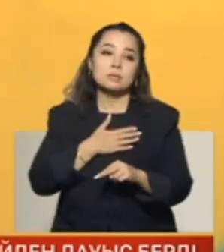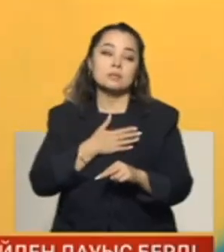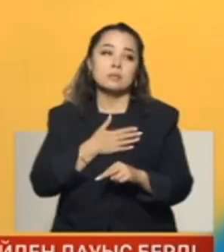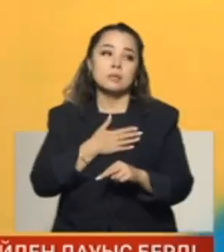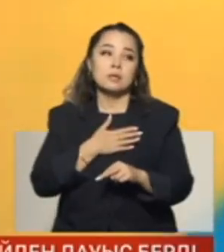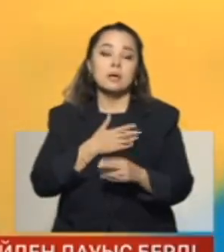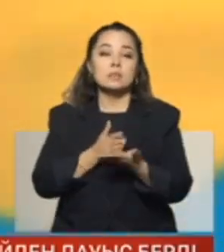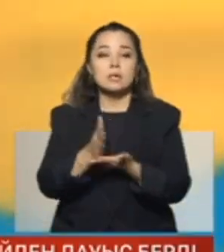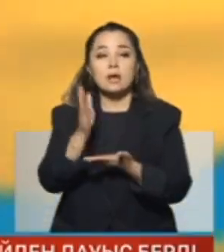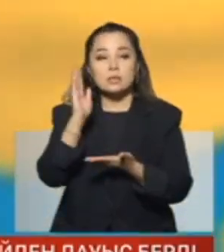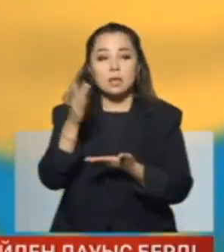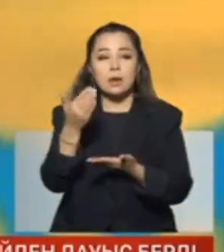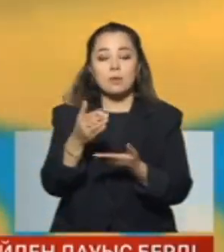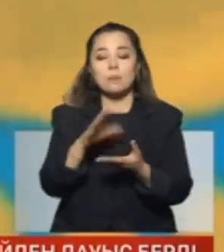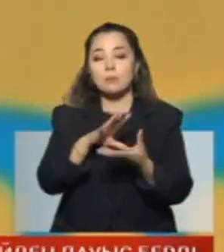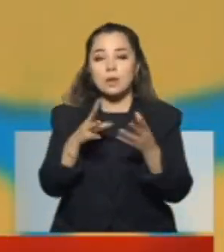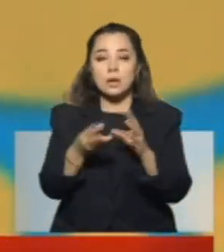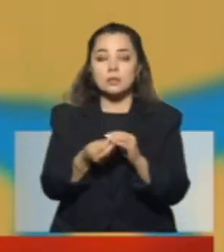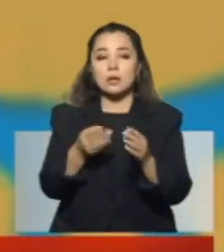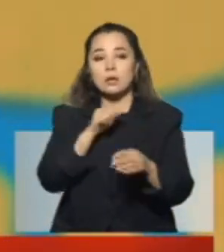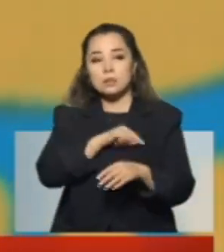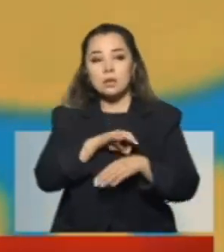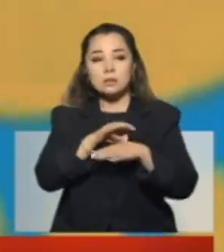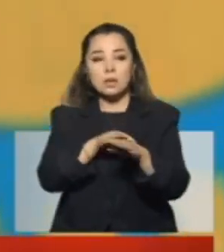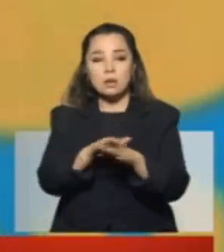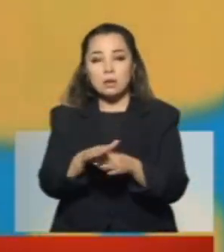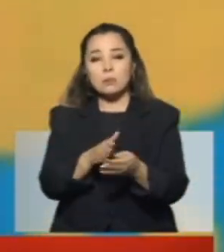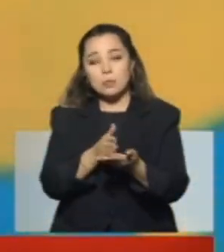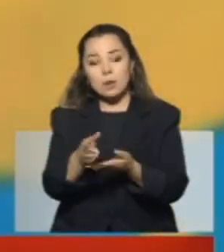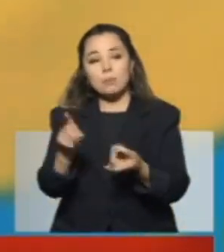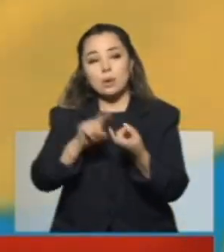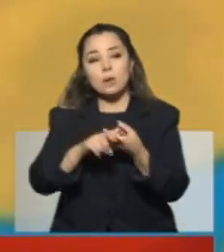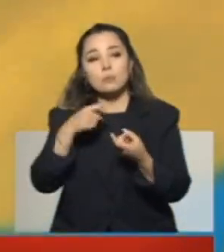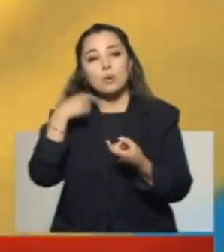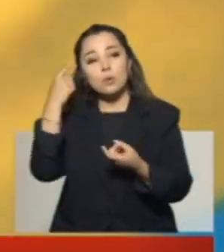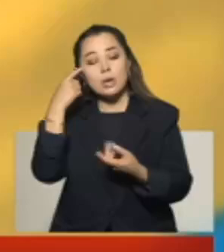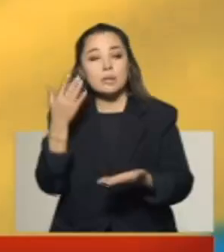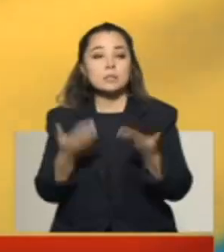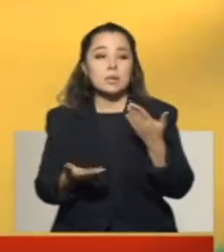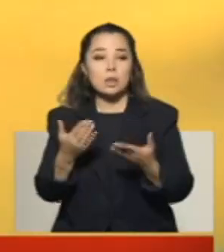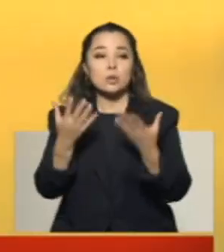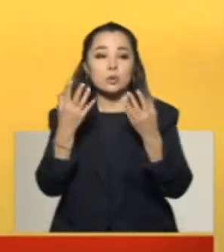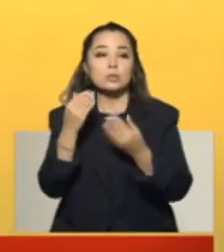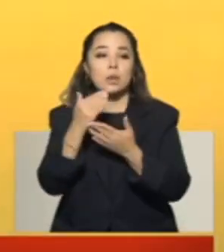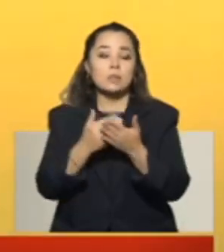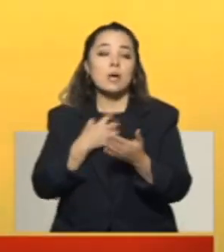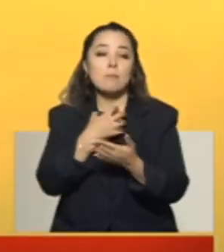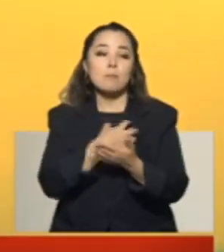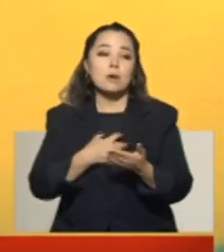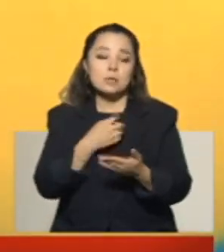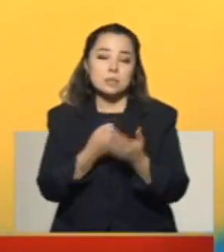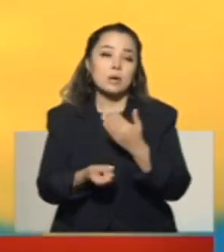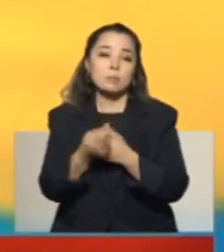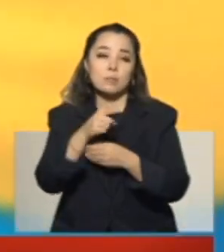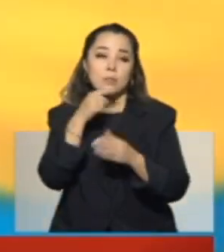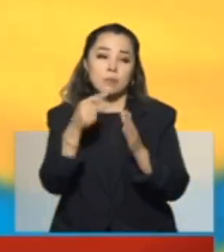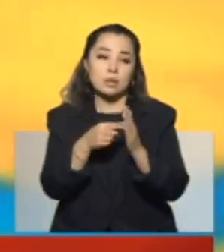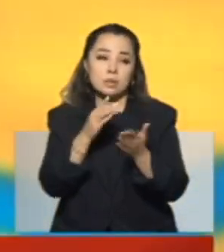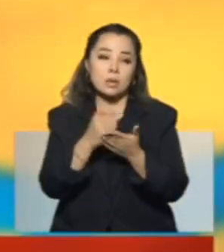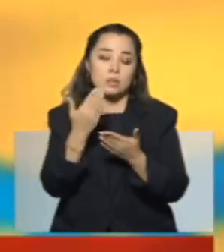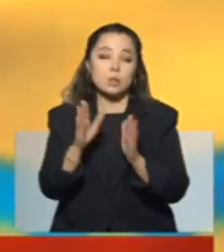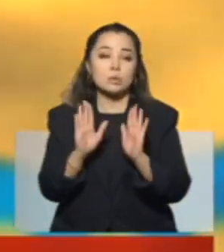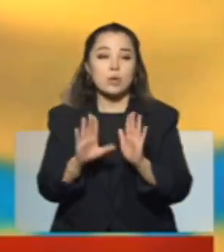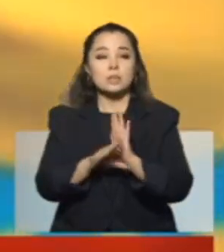жаңағы стратегиялық бағыттарымыз қалай қарай бет алады дегенге байланысты деп ойлаймын. Егер күн тәртібінде маңызды мәселелер туындап жатса, егер оны